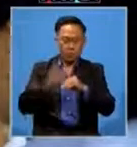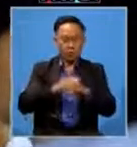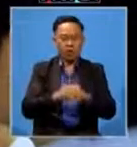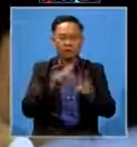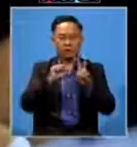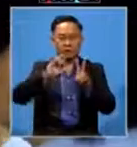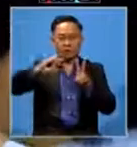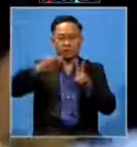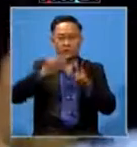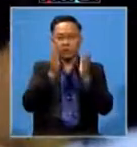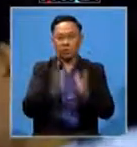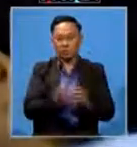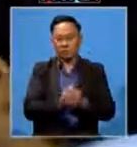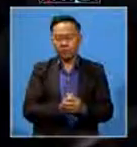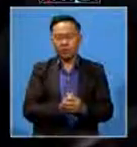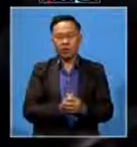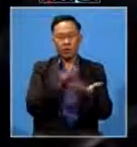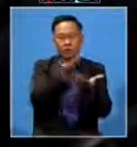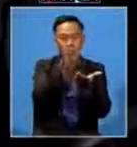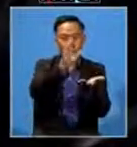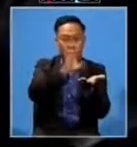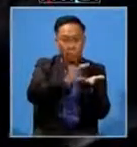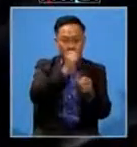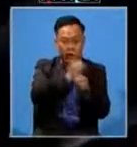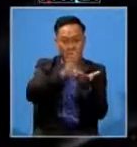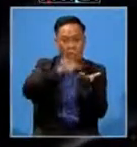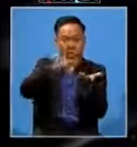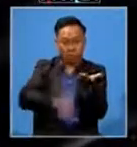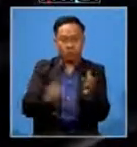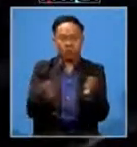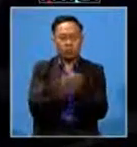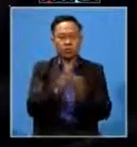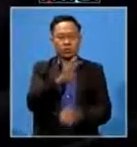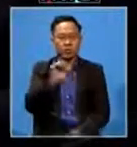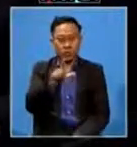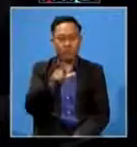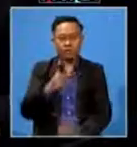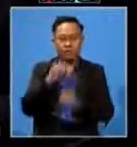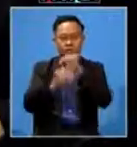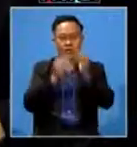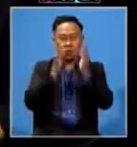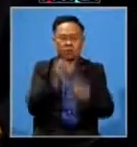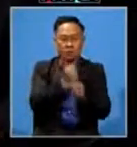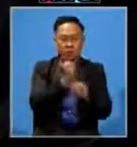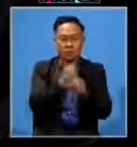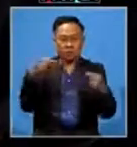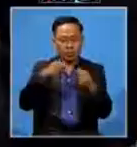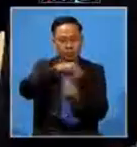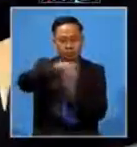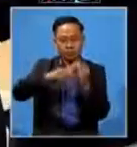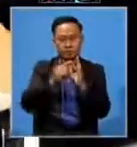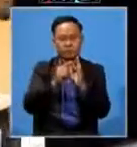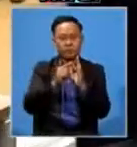การเพิ่มผลิตภาพแรงงานลดต้นทุนการผลิตได้มากกว่า400ล้านบาทและมีการพัฒนาแรงงานรองรับเขตเศรษฐกิจพิเศษ